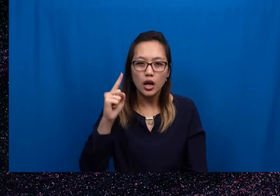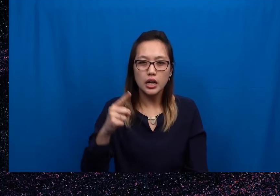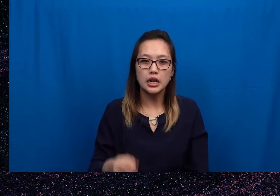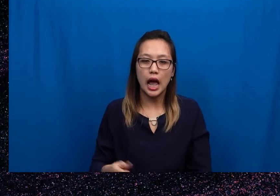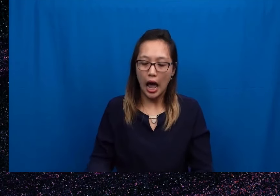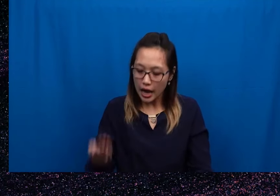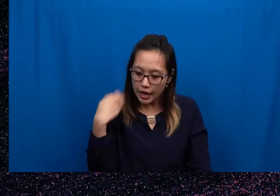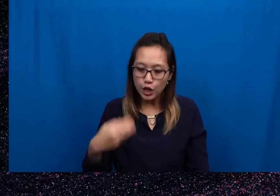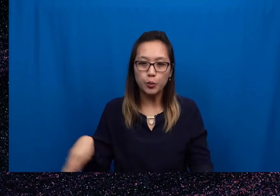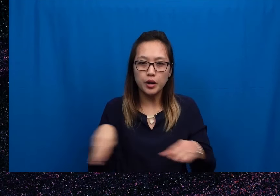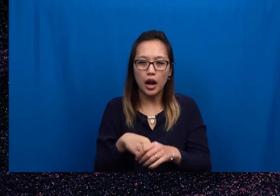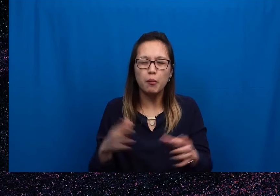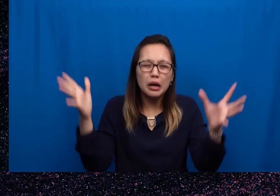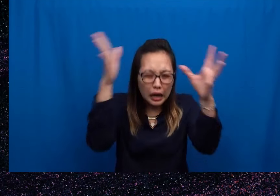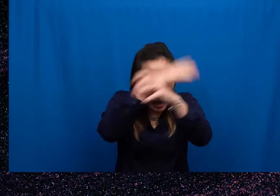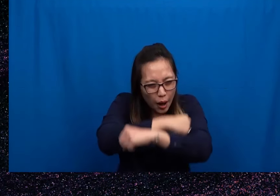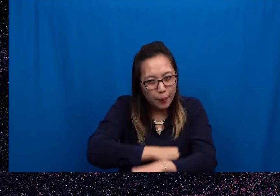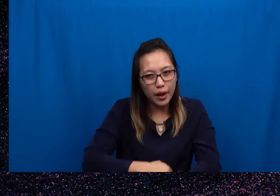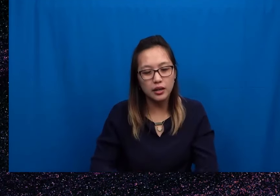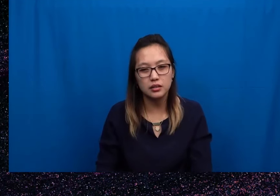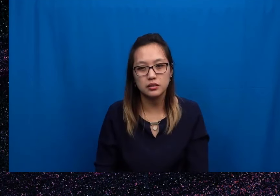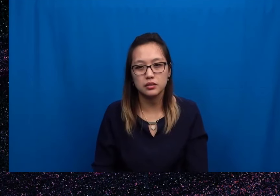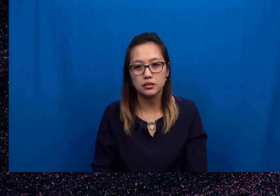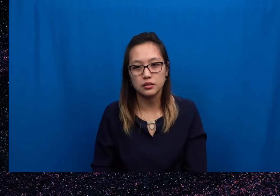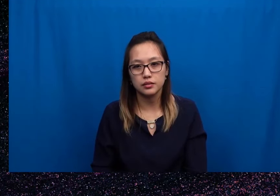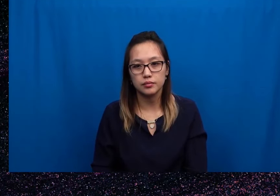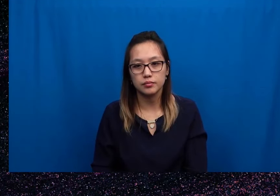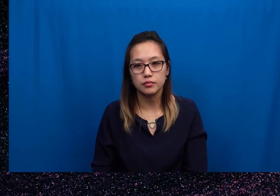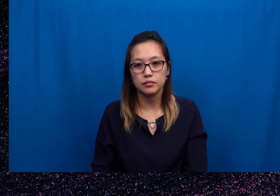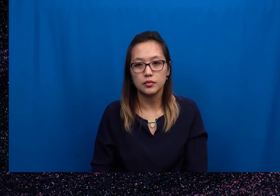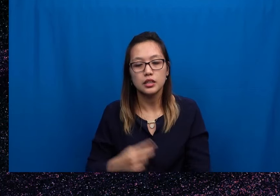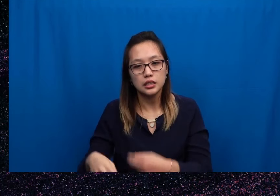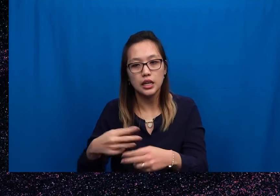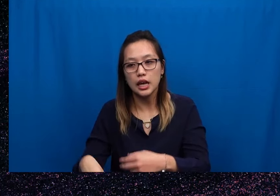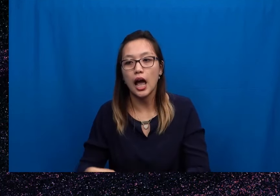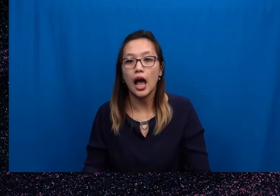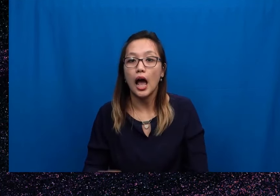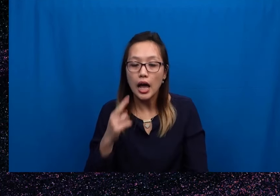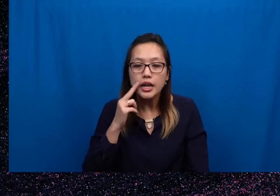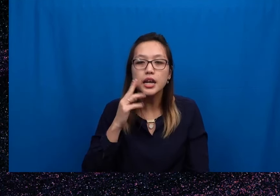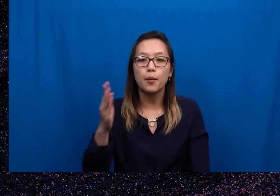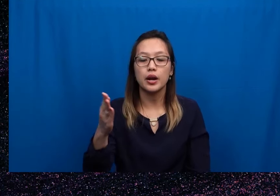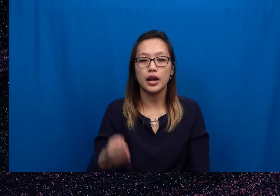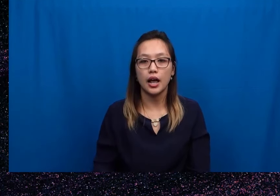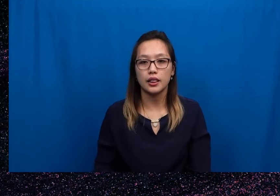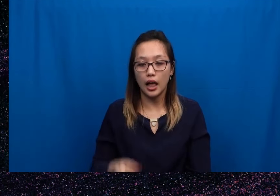Dia berada di dalam kegelapan sehingga dia berkata dalam ayat yang ke-24 Roma pasal 7.